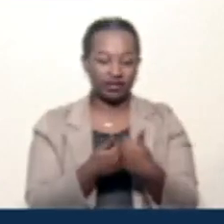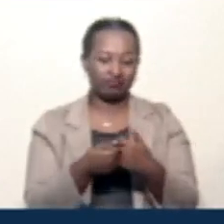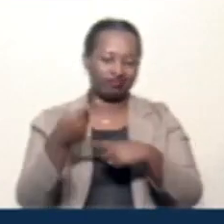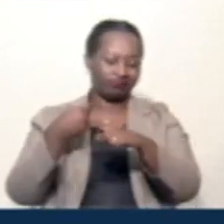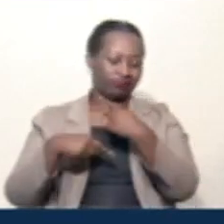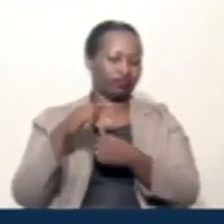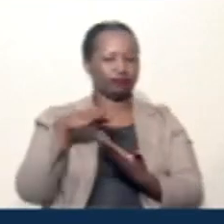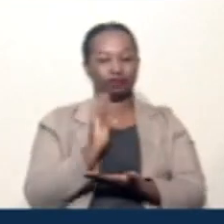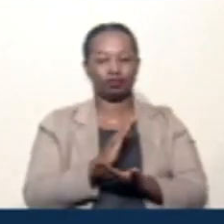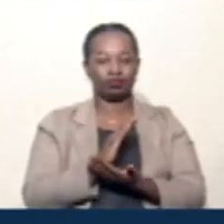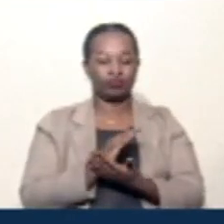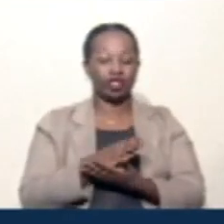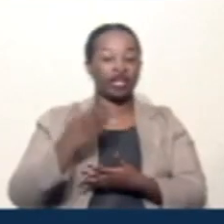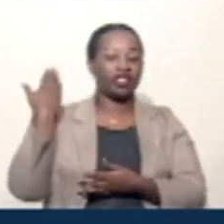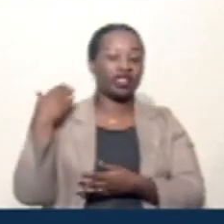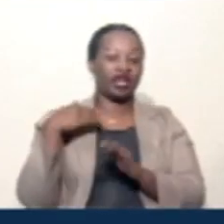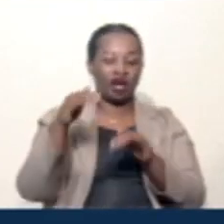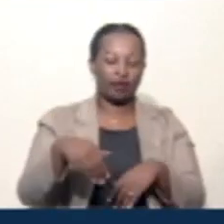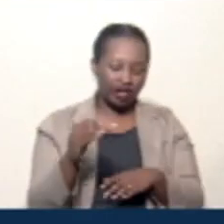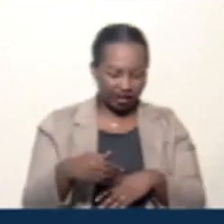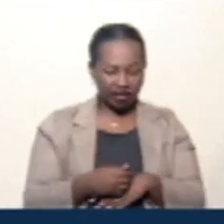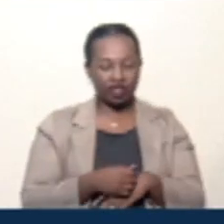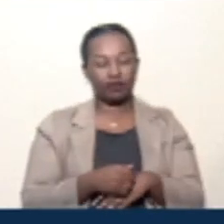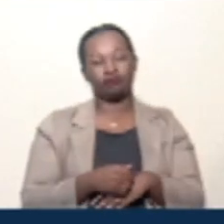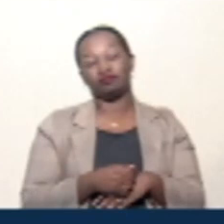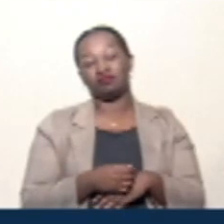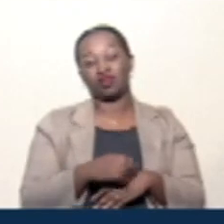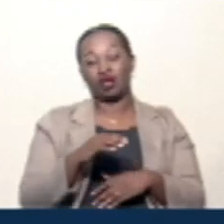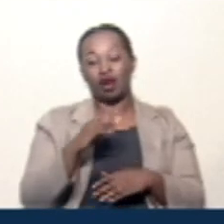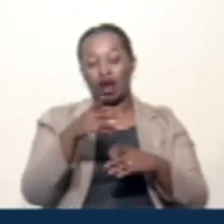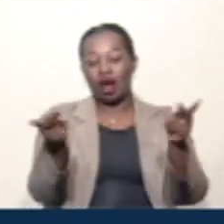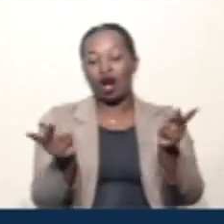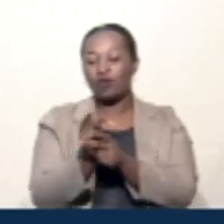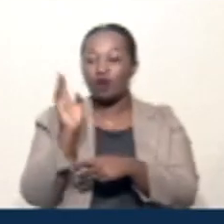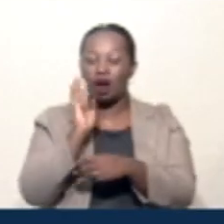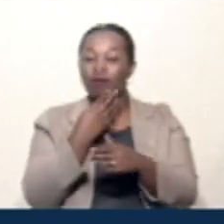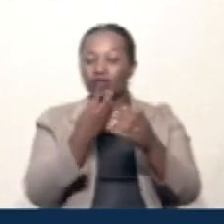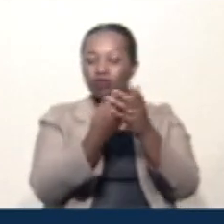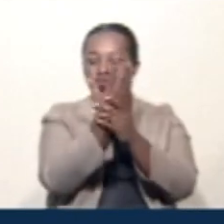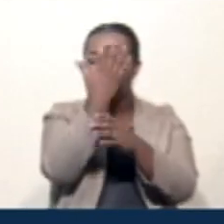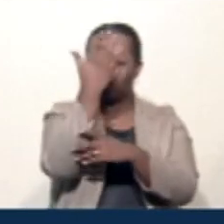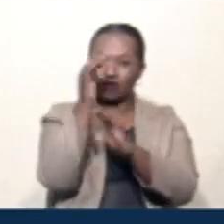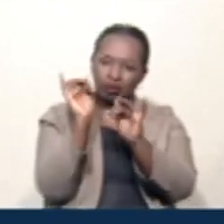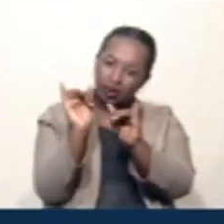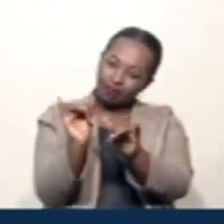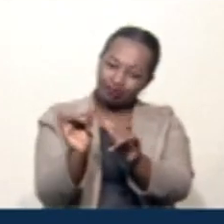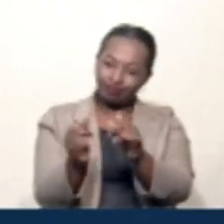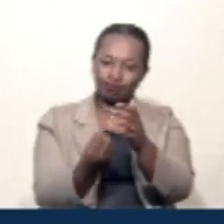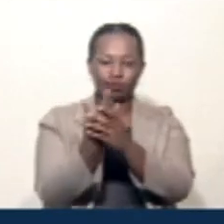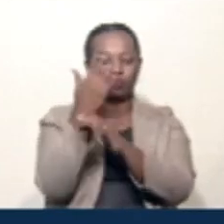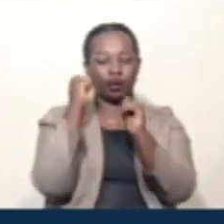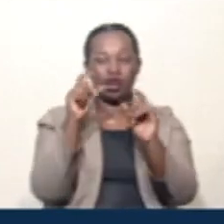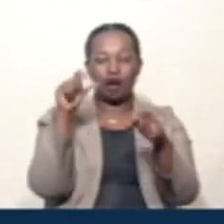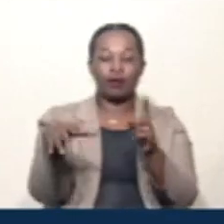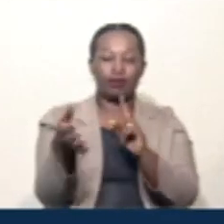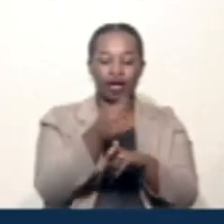byatugizeho ingaruka cyane. Kera bahingaga bakaraza ibishanga bikarara, bya bikangaga bigatsinda umusaka mu gishanga, abantu bakabona